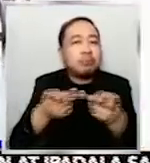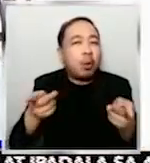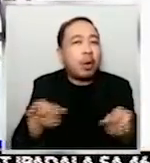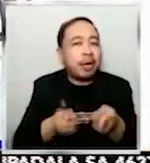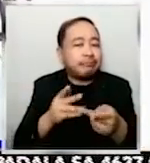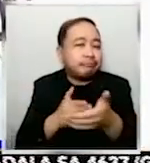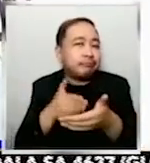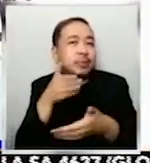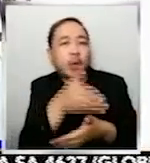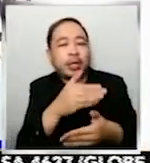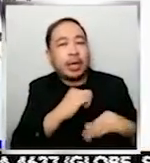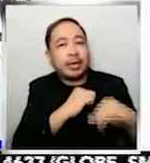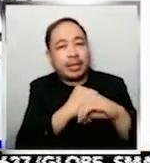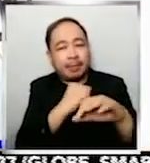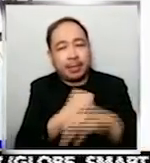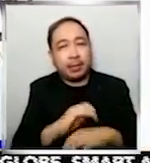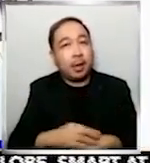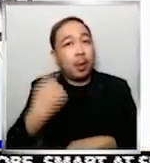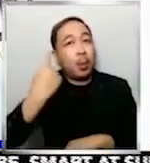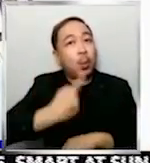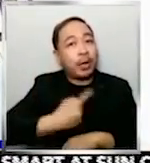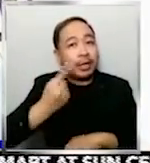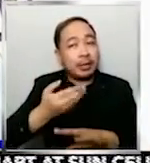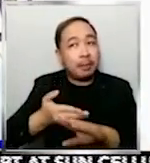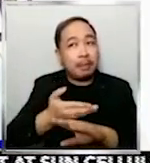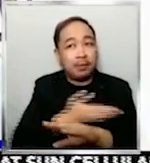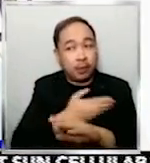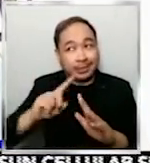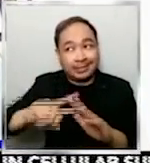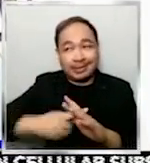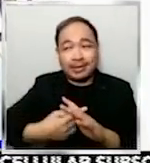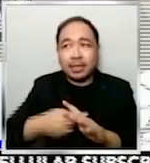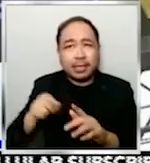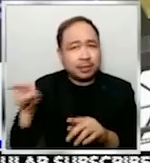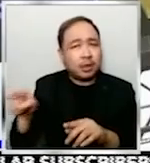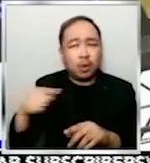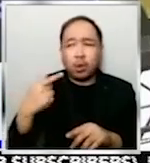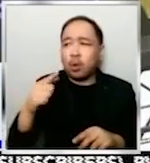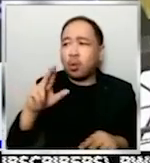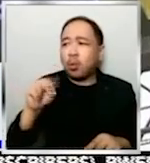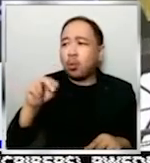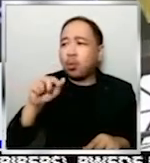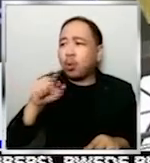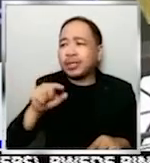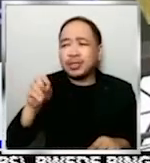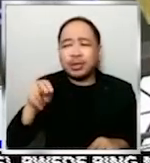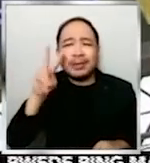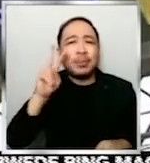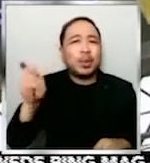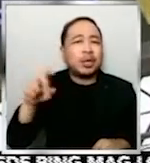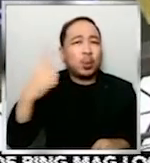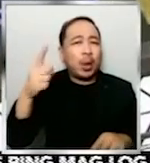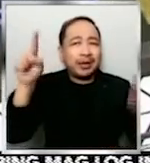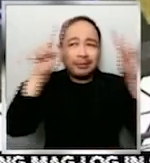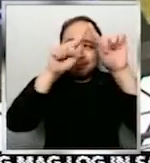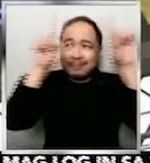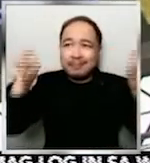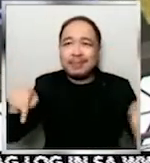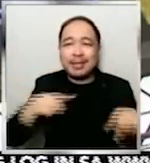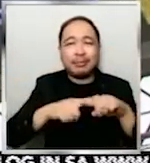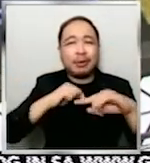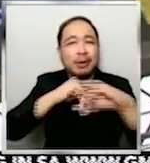may namataan ng billboard si dating COMELEC Commissioner Rowena Guanzon kung saan nakasaad na tuloy ang kanyang laban sa mga